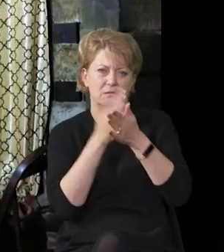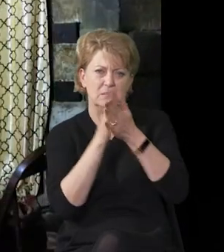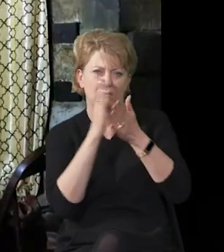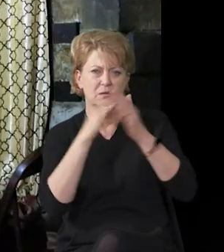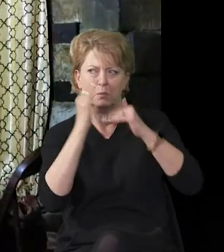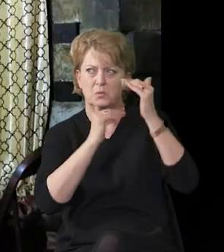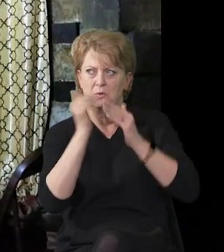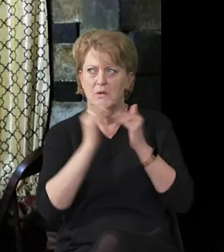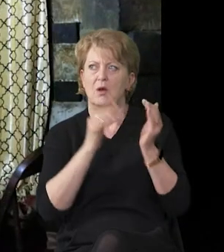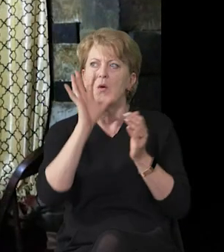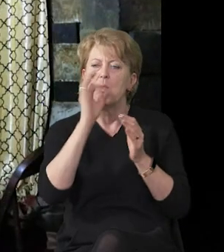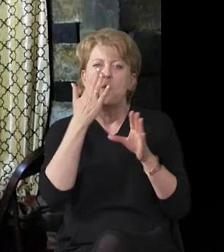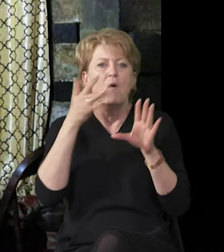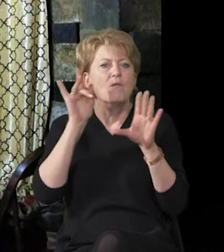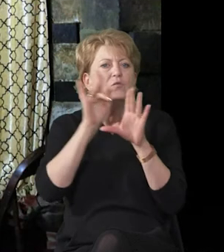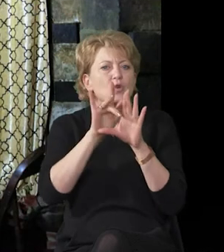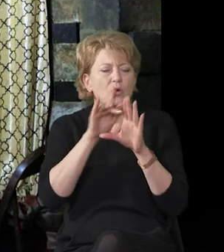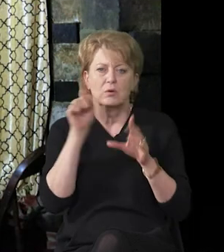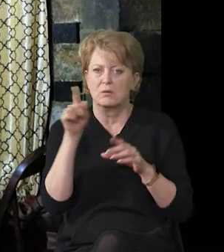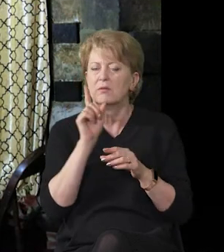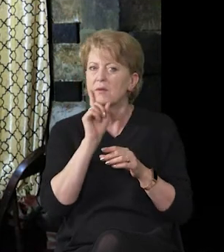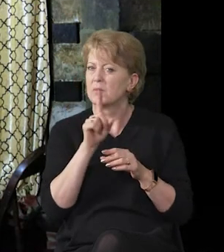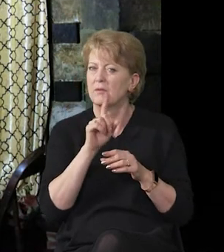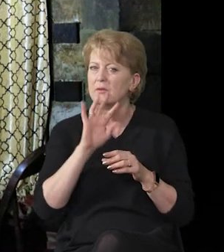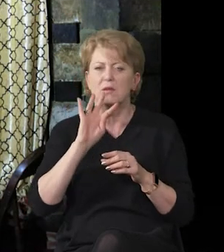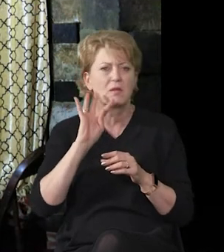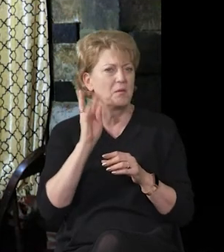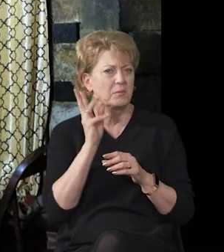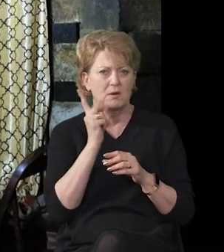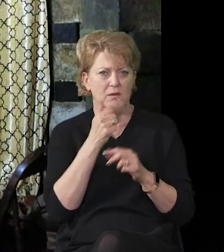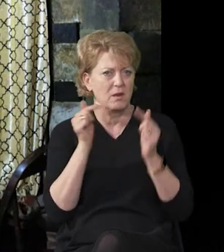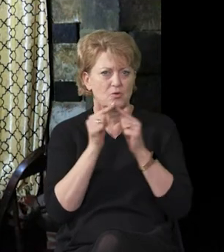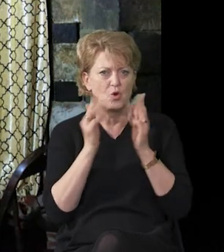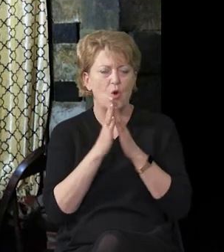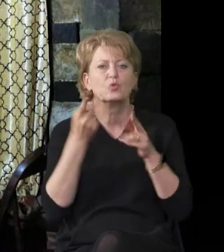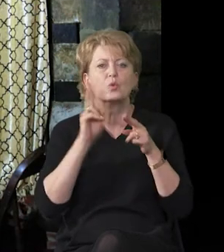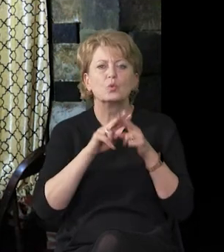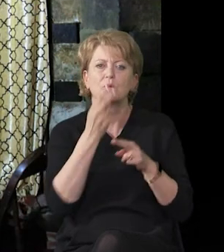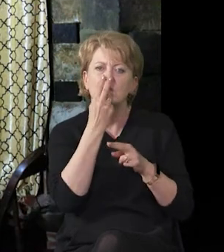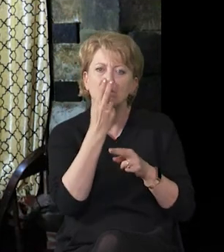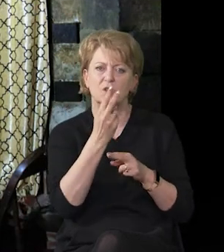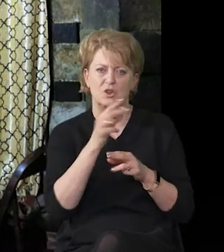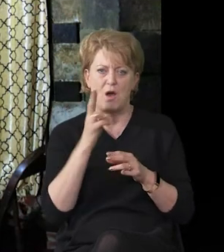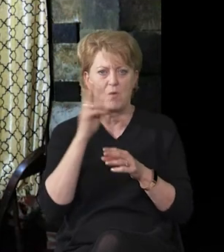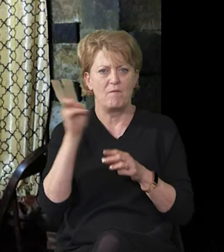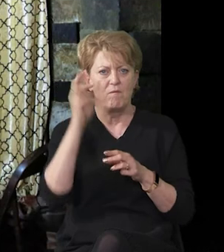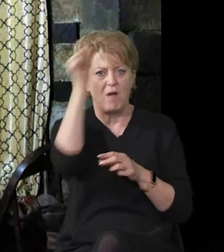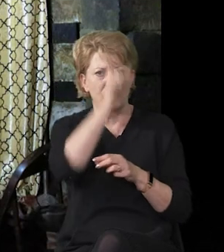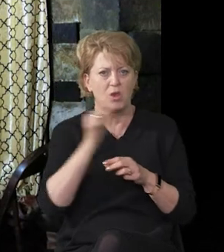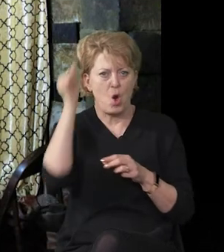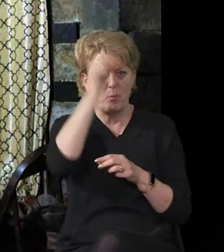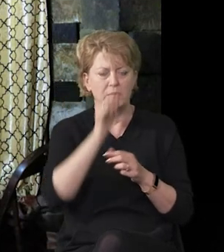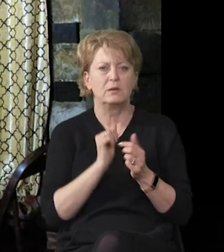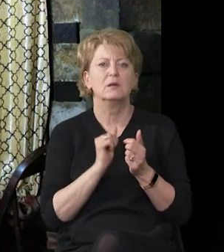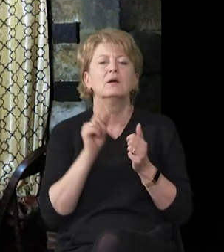mi się, że to chyba najpiękniejszy kościół tego typu, który widziałem w Etiopii. I to miejsce, które tutaj widać, takie